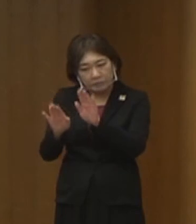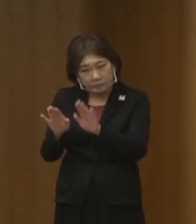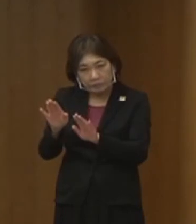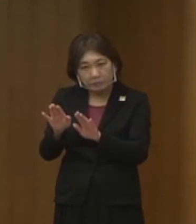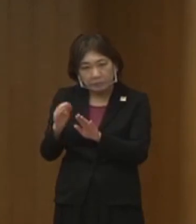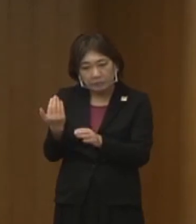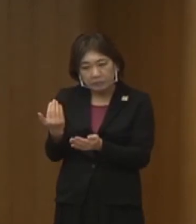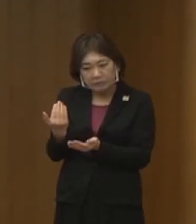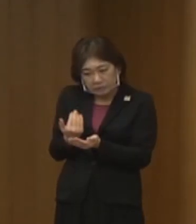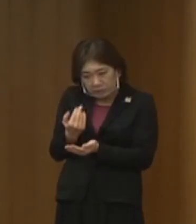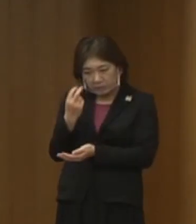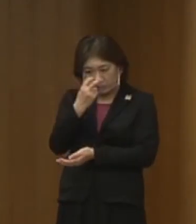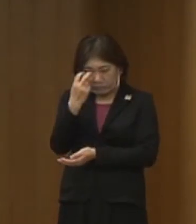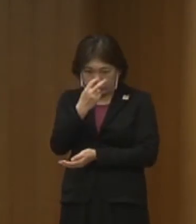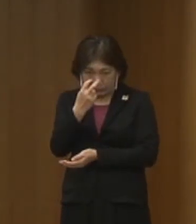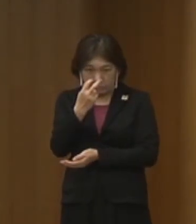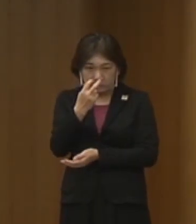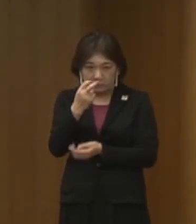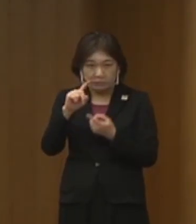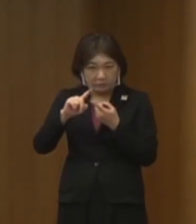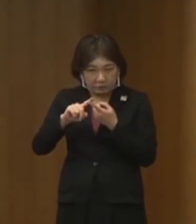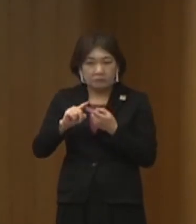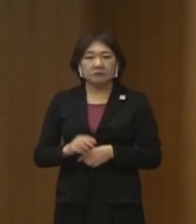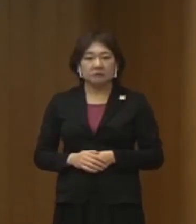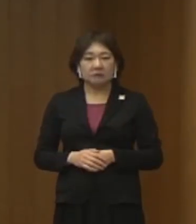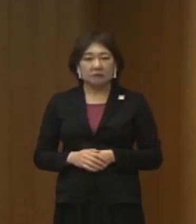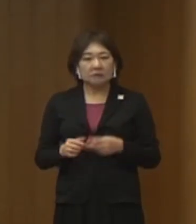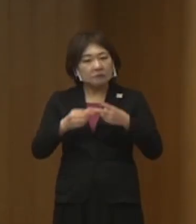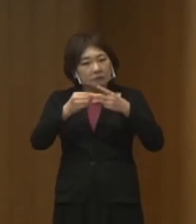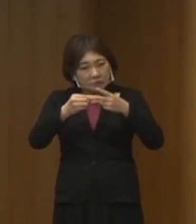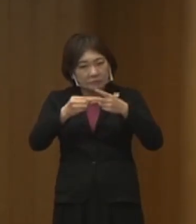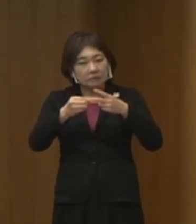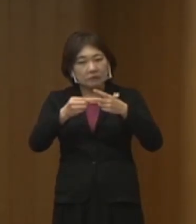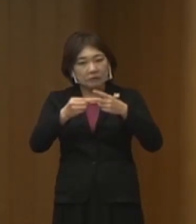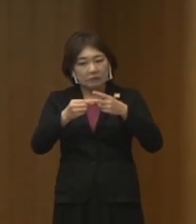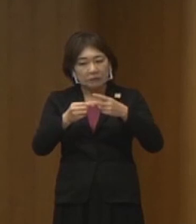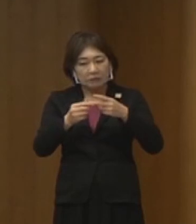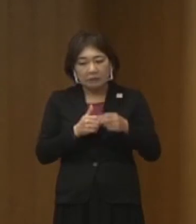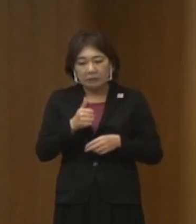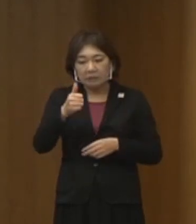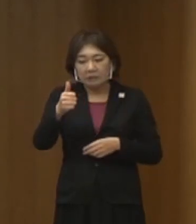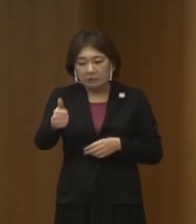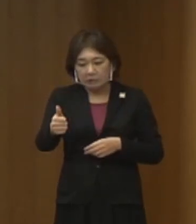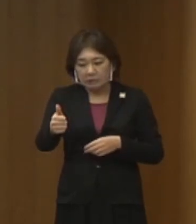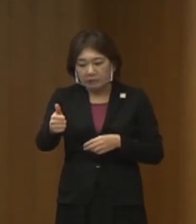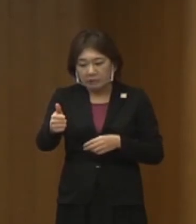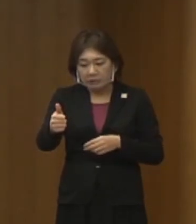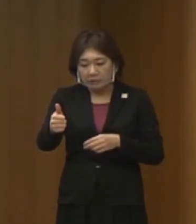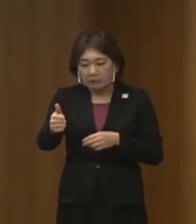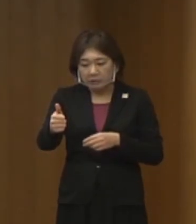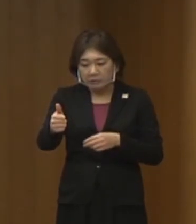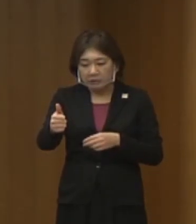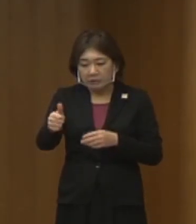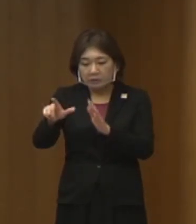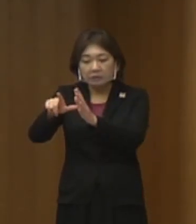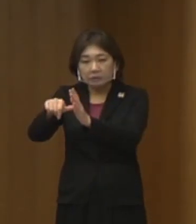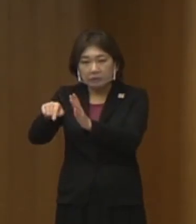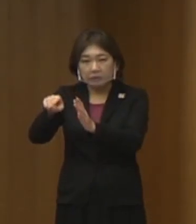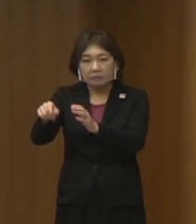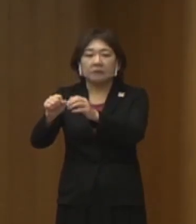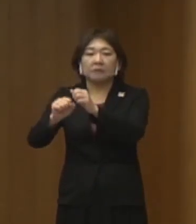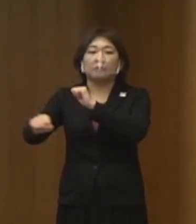ていただきたいと思います。そして2つ目として、滞在時の行動には制約があるということなどを考慮して